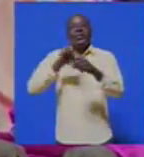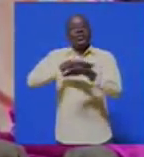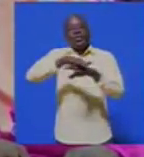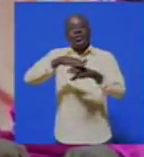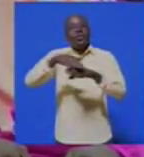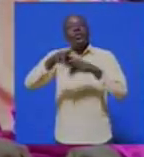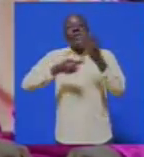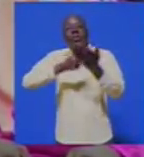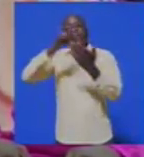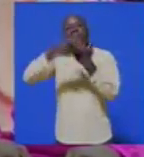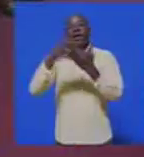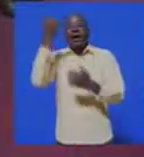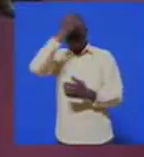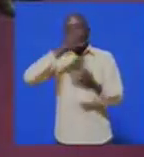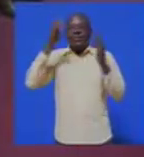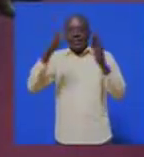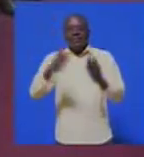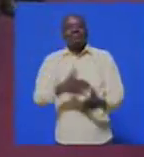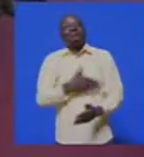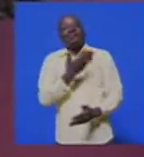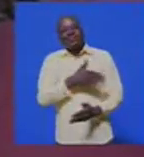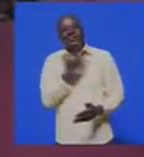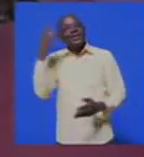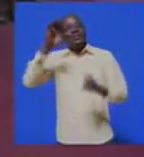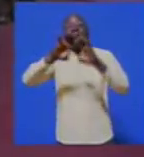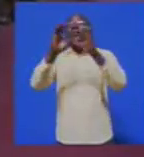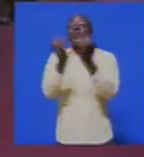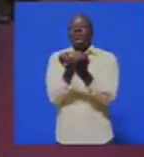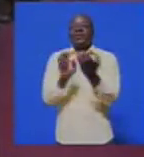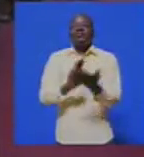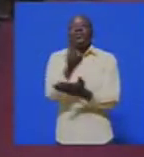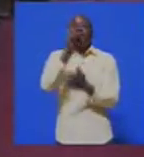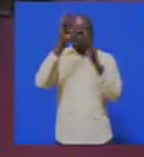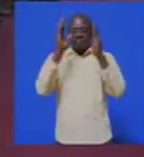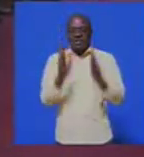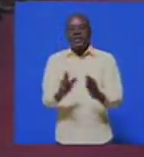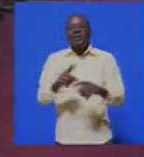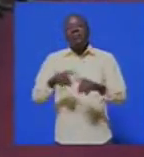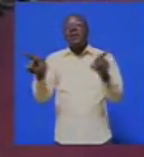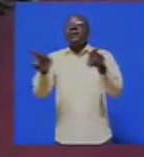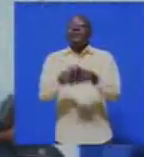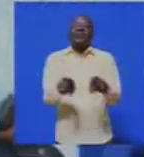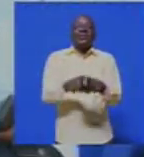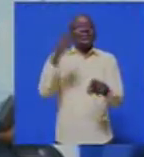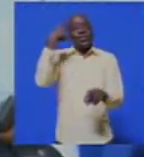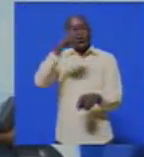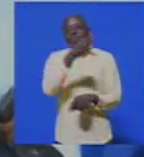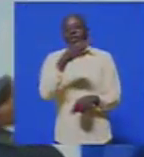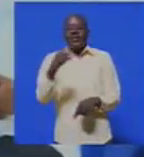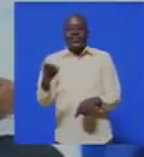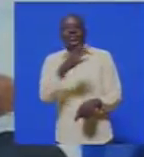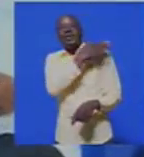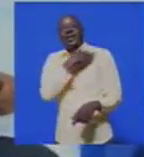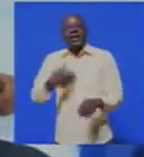africain. Une fierté pour l'ensemble de la communauté universitaire, mais aussi pour le Burkina Faso et partant de